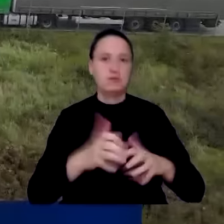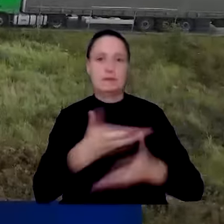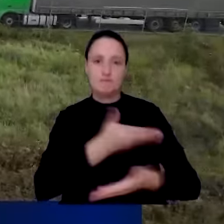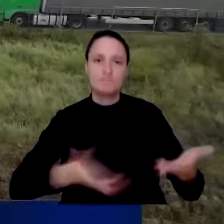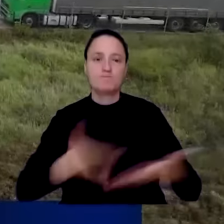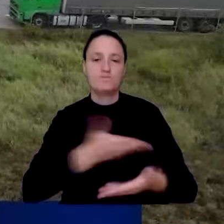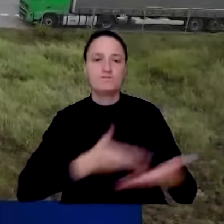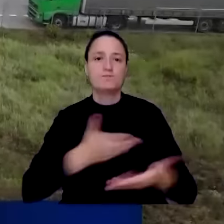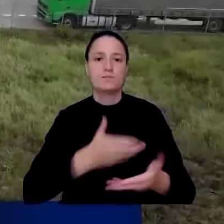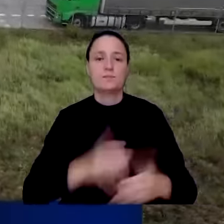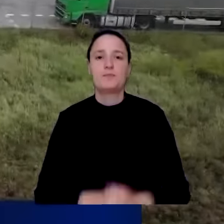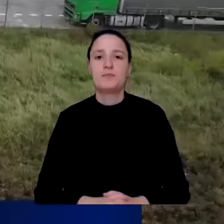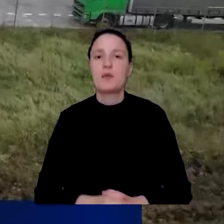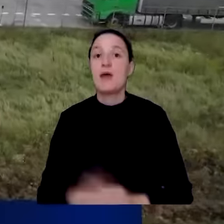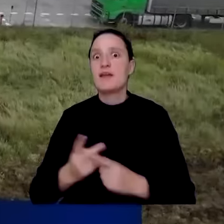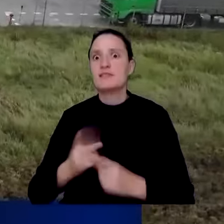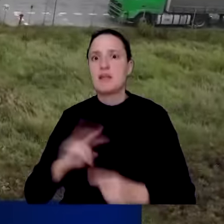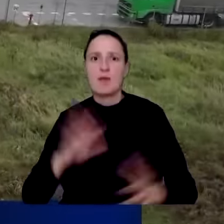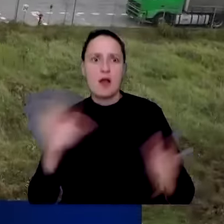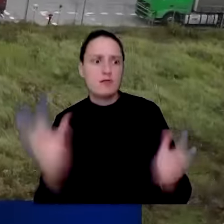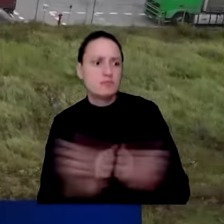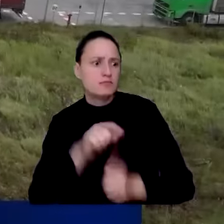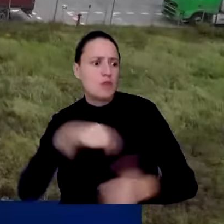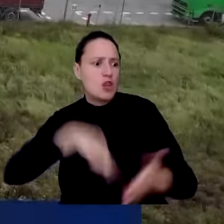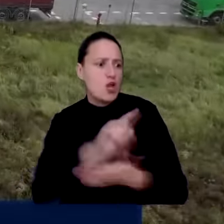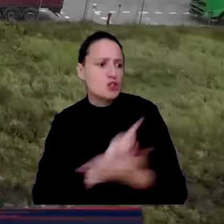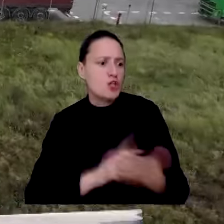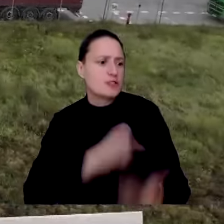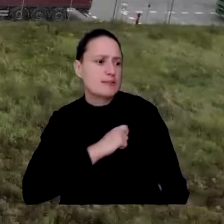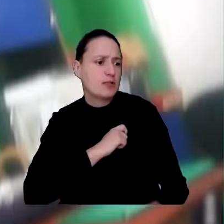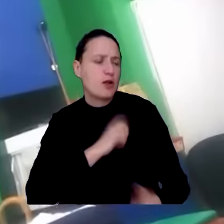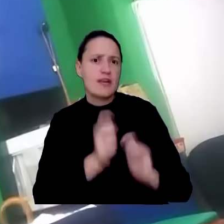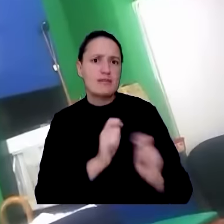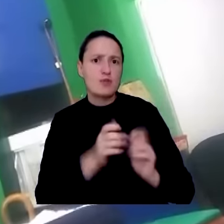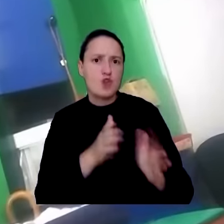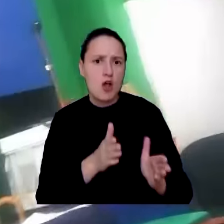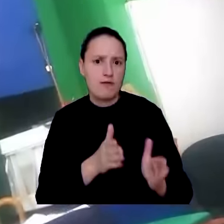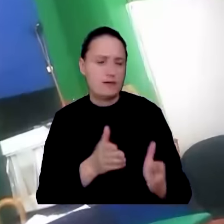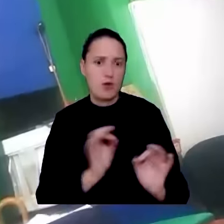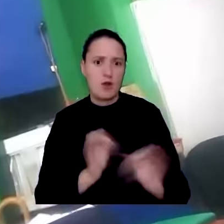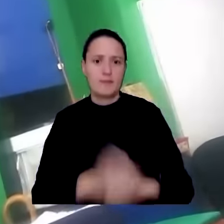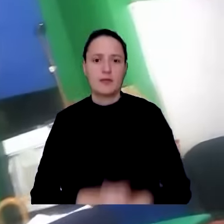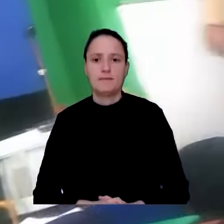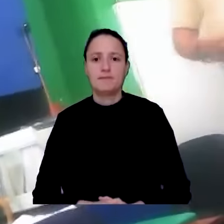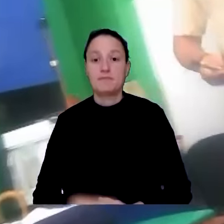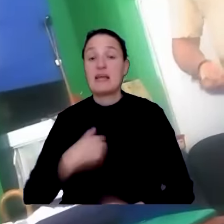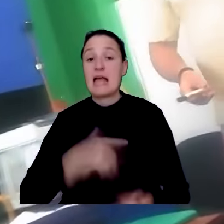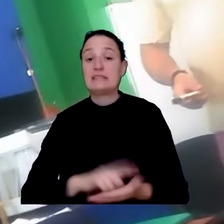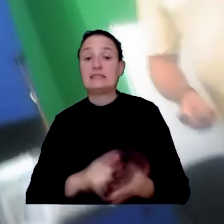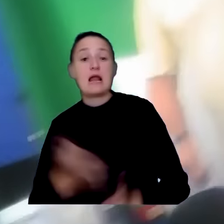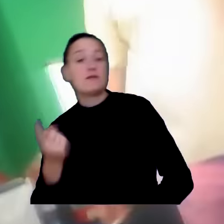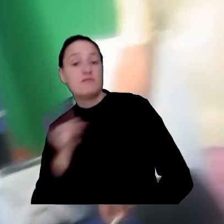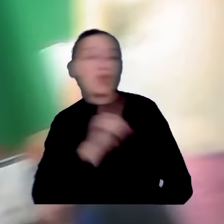Redakcja Śledcza Republiki demaskuje skandaliczne metody Dolnośląskiego Inspektoratu Transportu Drogowego. Ja chodzę sobie po sali cały